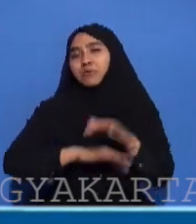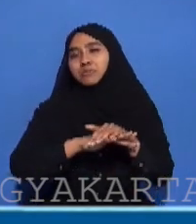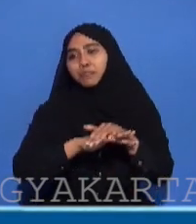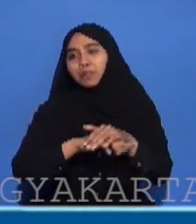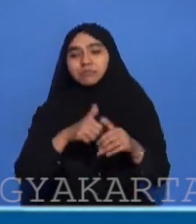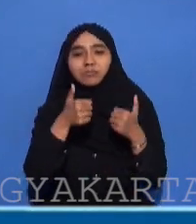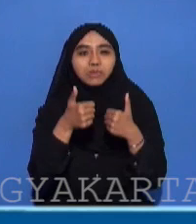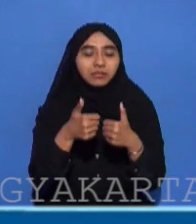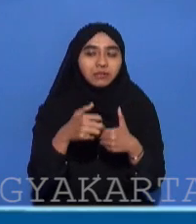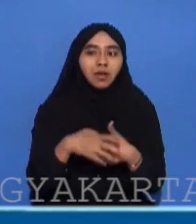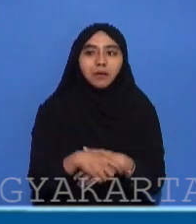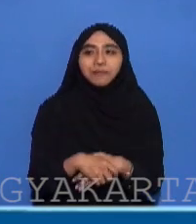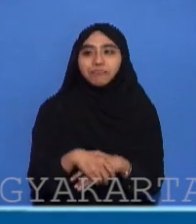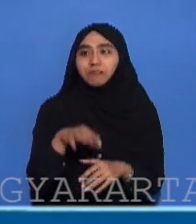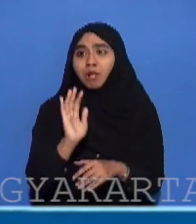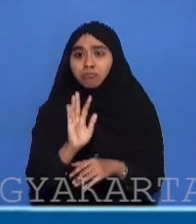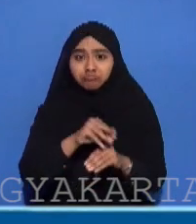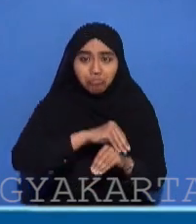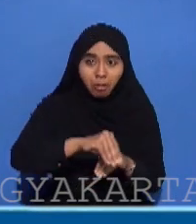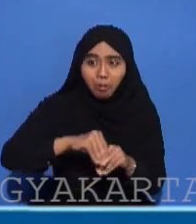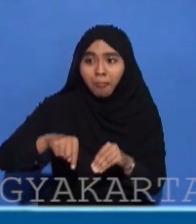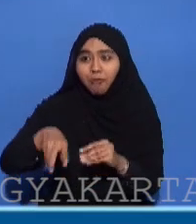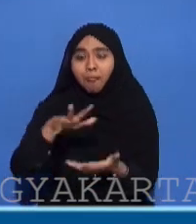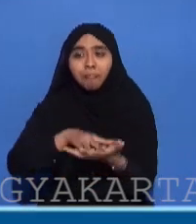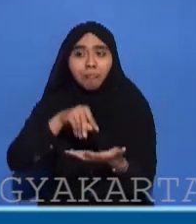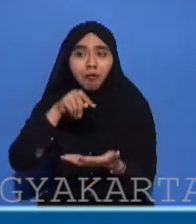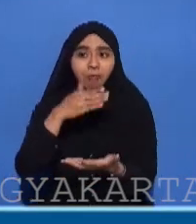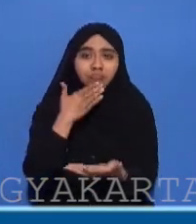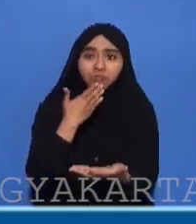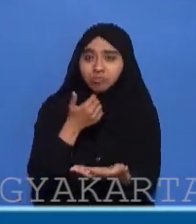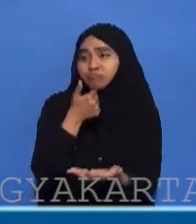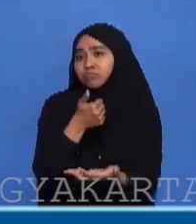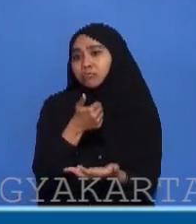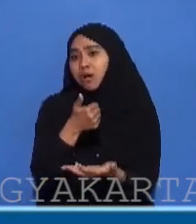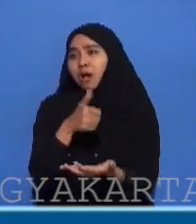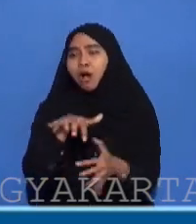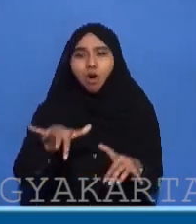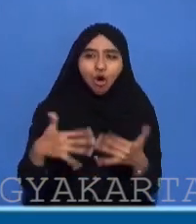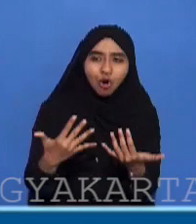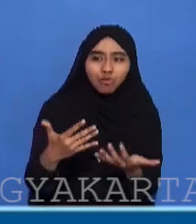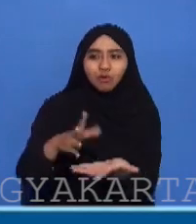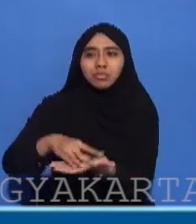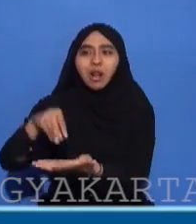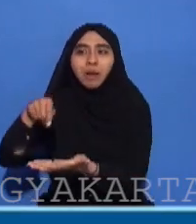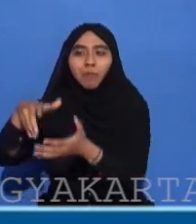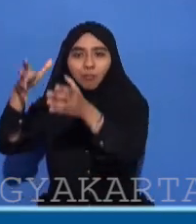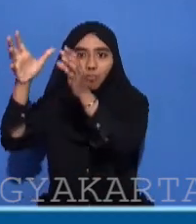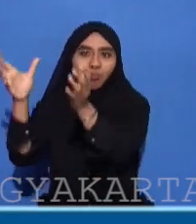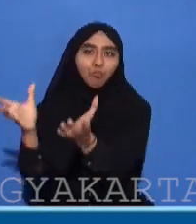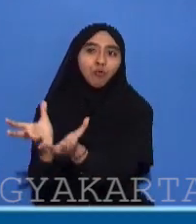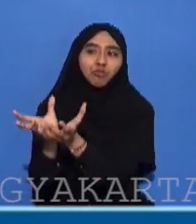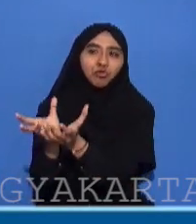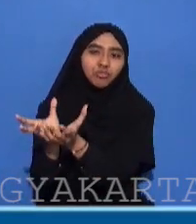Raja Wisata dipun tanem ing lahan konvensional tanaman kelengkeng meniko kisah ketipung tanam ingus tunggaling pot miambai pun atur